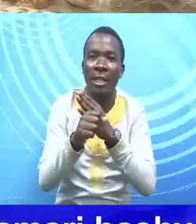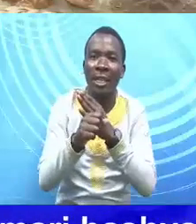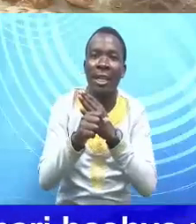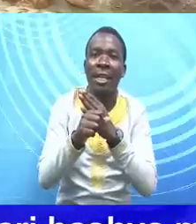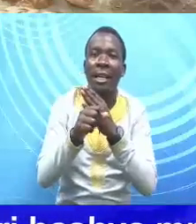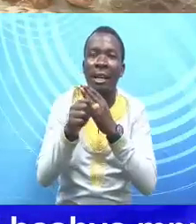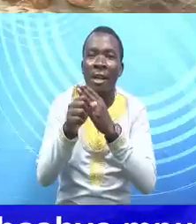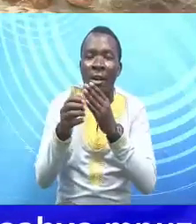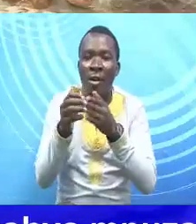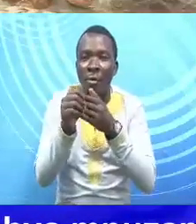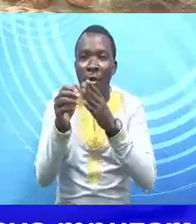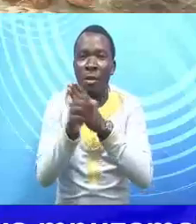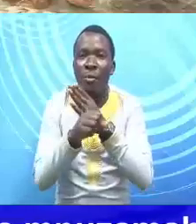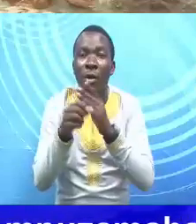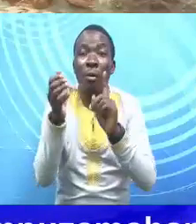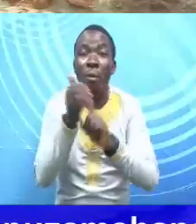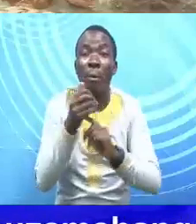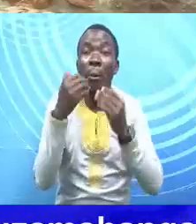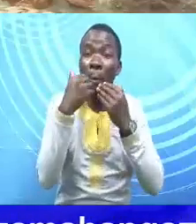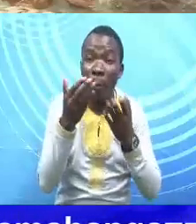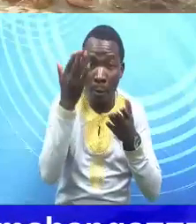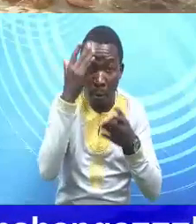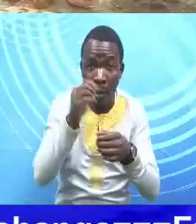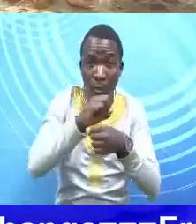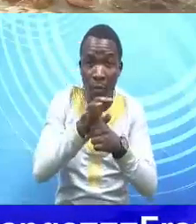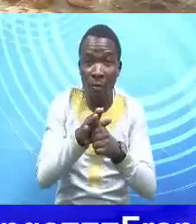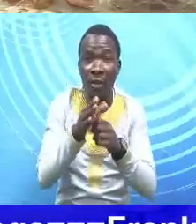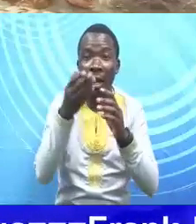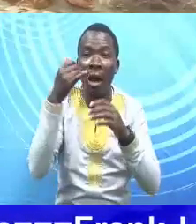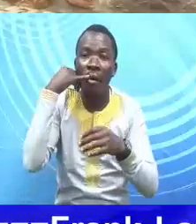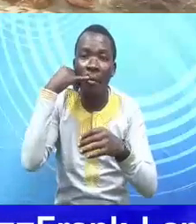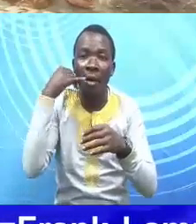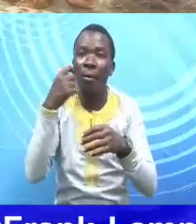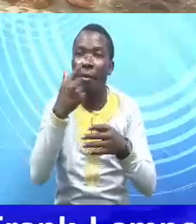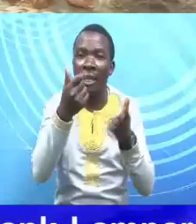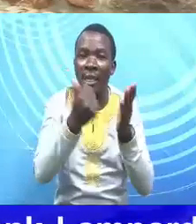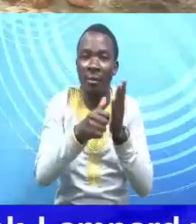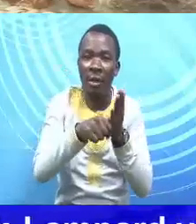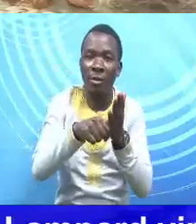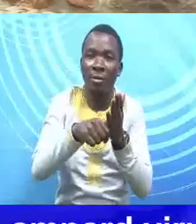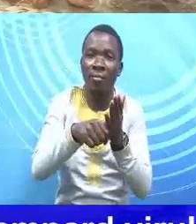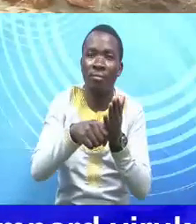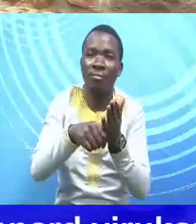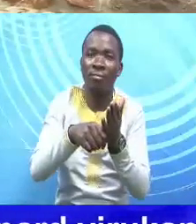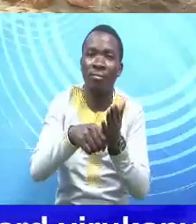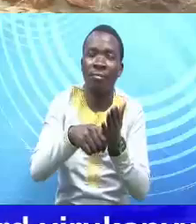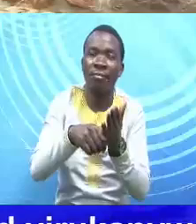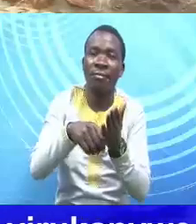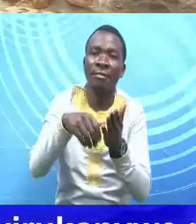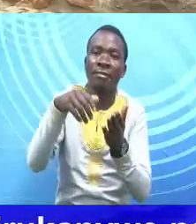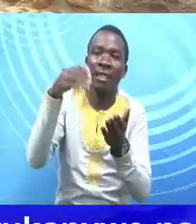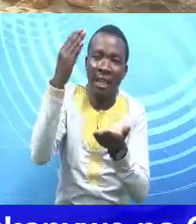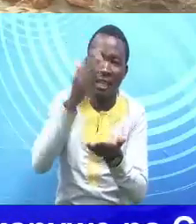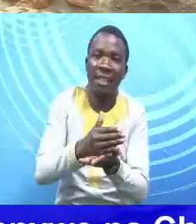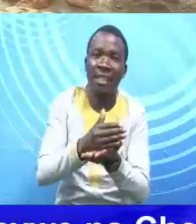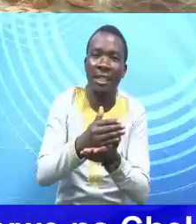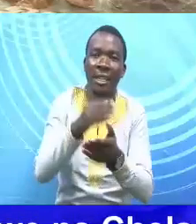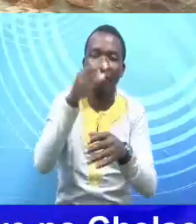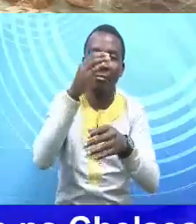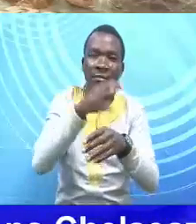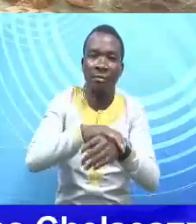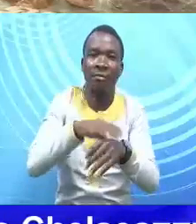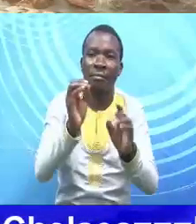wamukura naramuhamagaye ntangiye kumubwira ibazo arankupa none nkaba ndimo ndajya gucumbika ku muntu twagerayo bakagira ikibazo